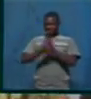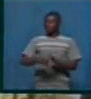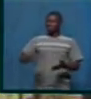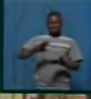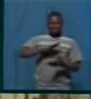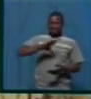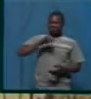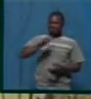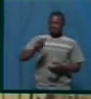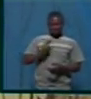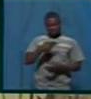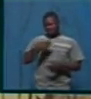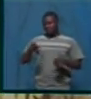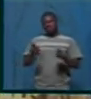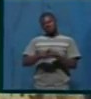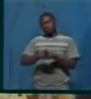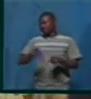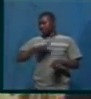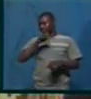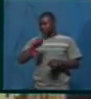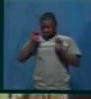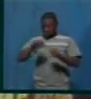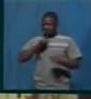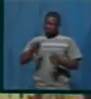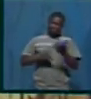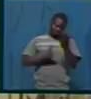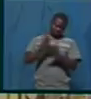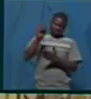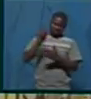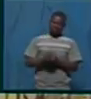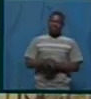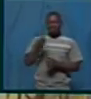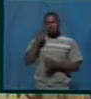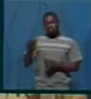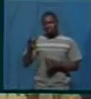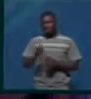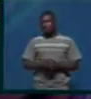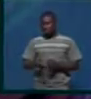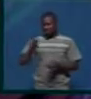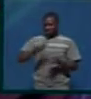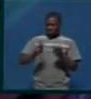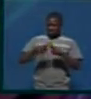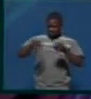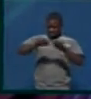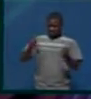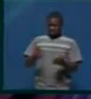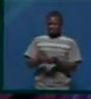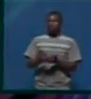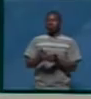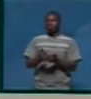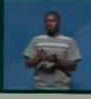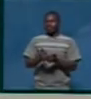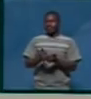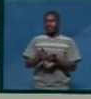nous allons mal, il n'y a pas de développement. Et voir donc des structures, des partenaires sociaux de ce